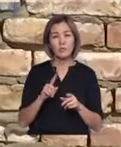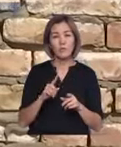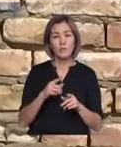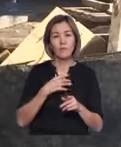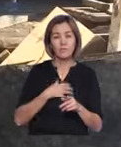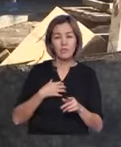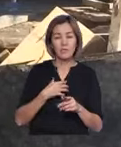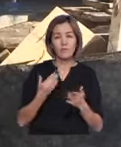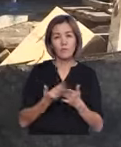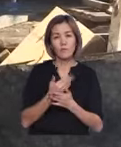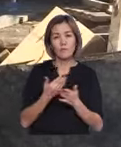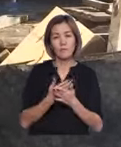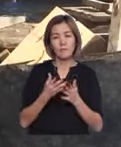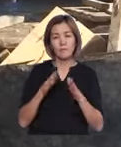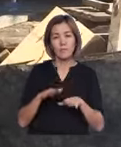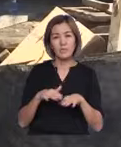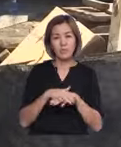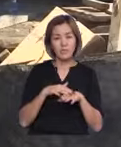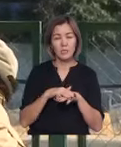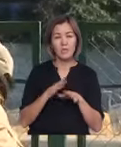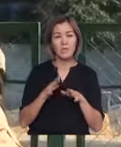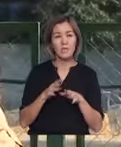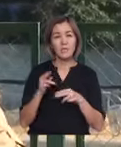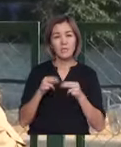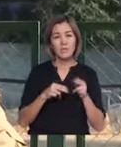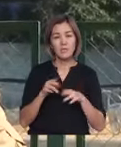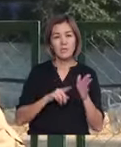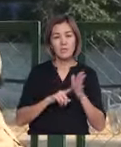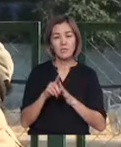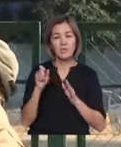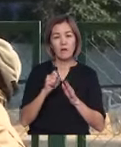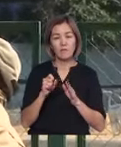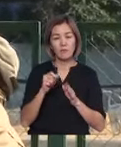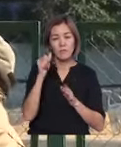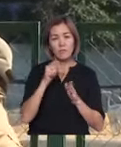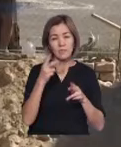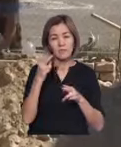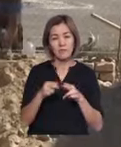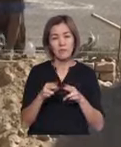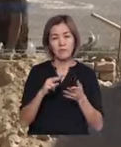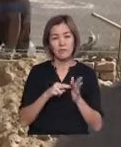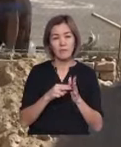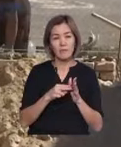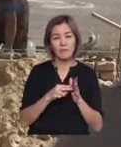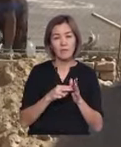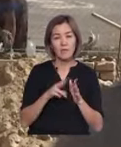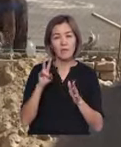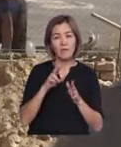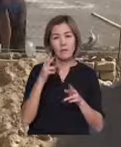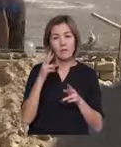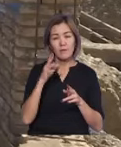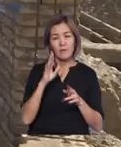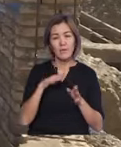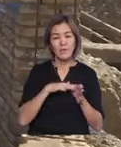знаем для строительные работы начались в августе а их завершение запланировано к ноябрю на